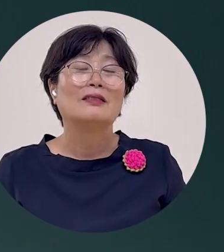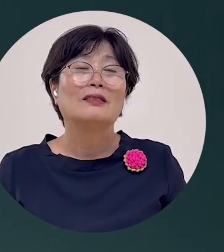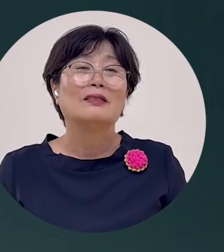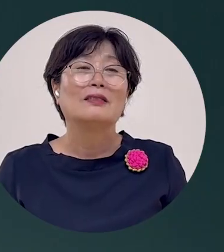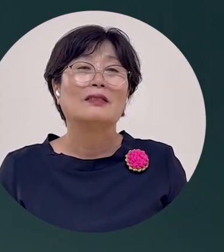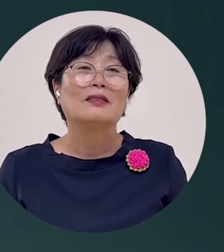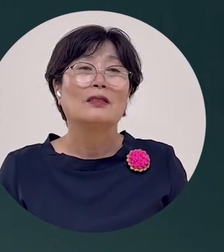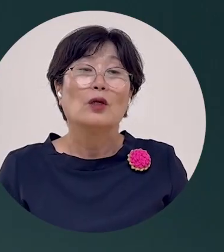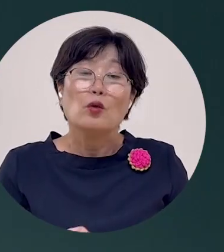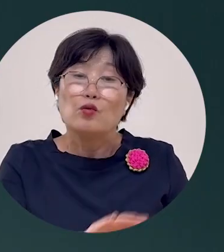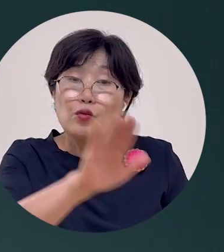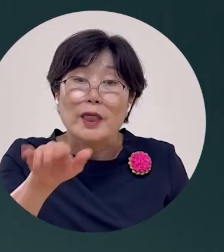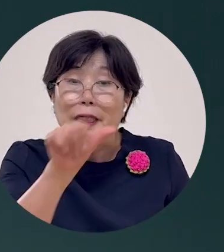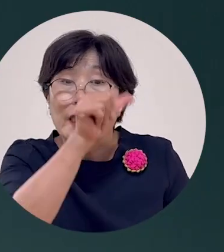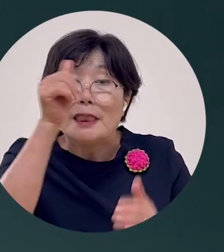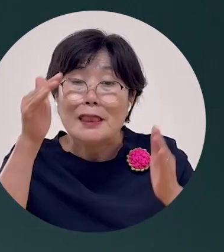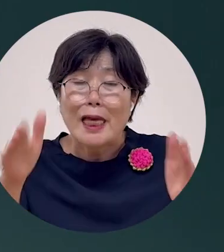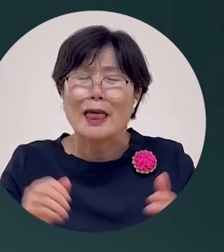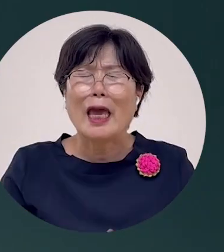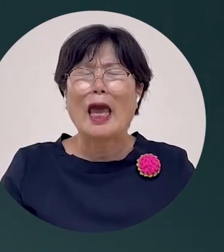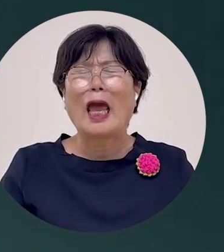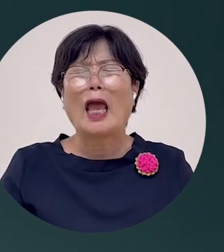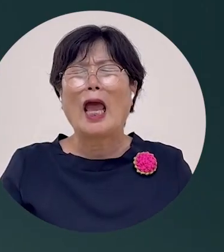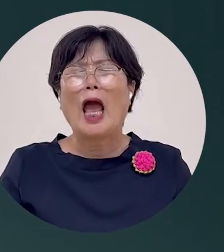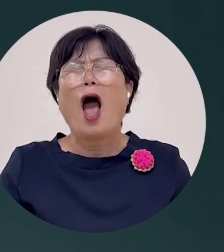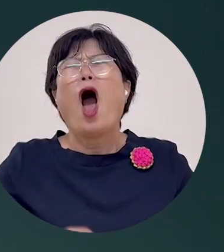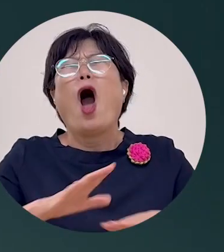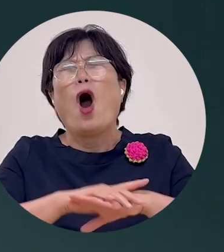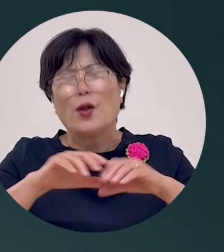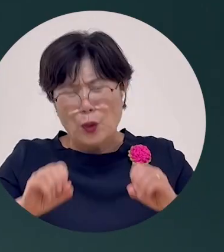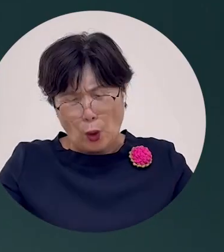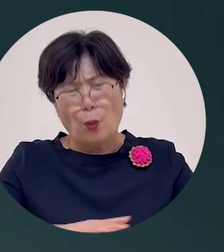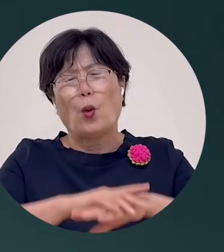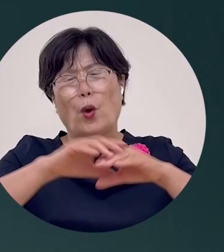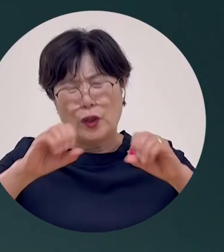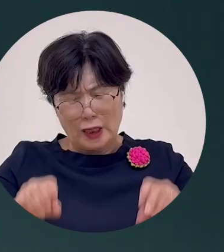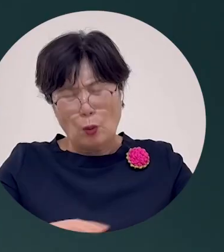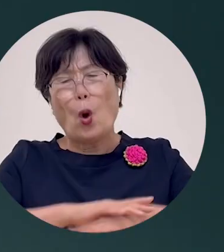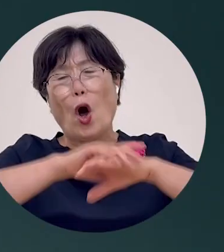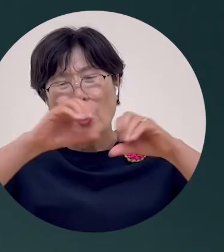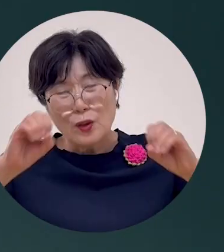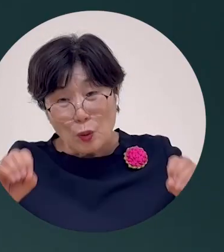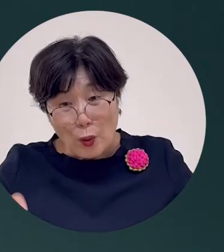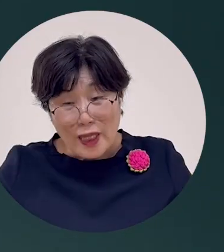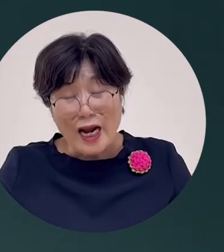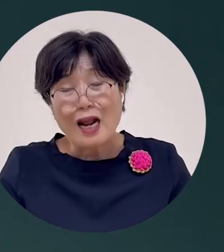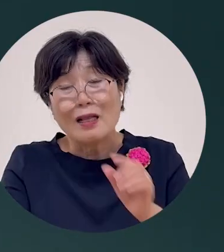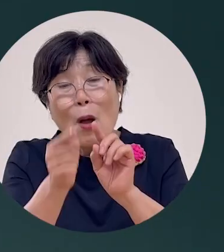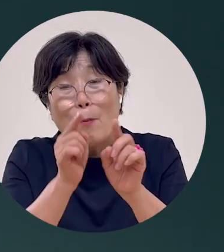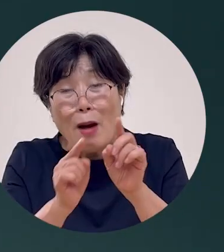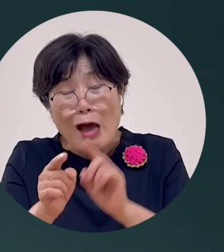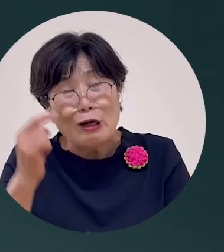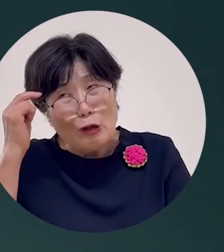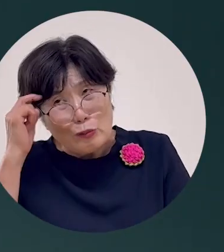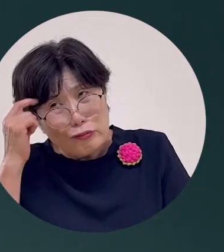그러면 우리 인생은 허망하고 허무하다는 것, 우리 이 시간 묵상하자고 제가 이런 말씀 드리는 게